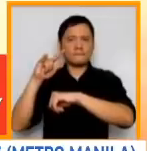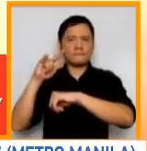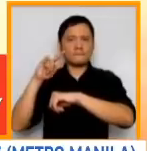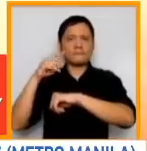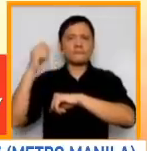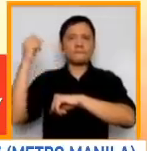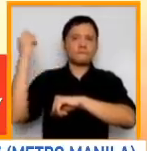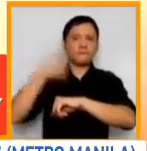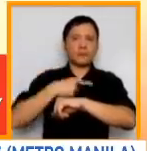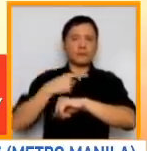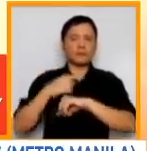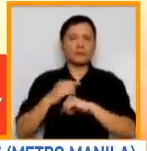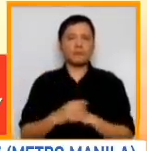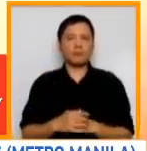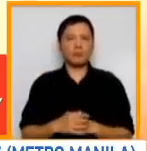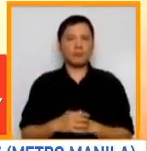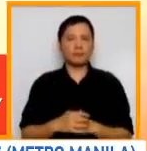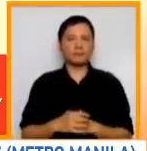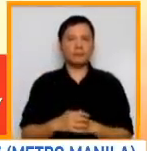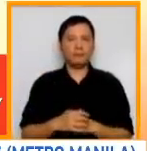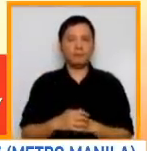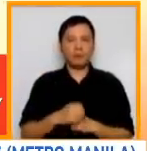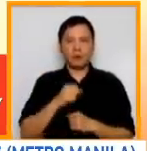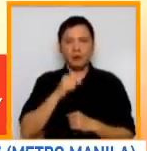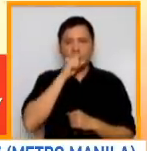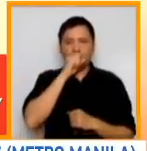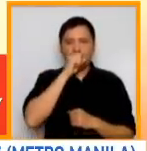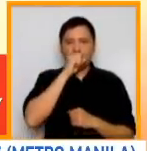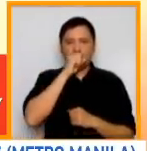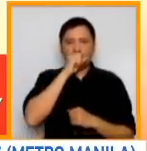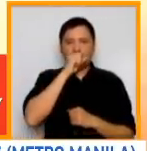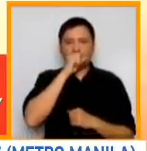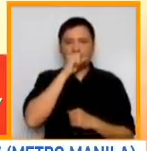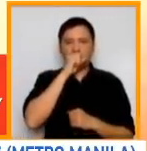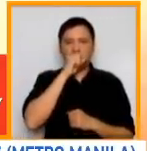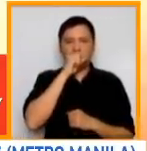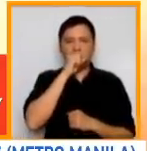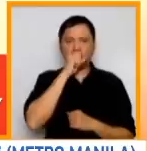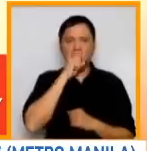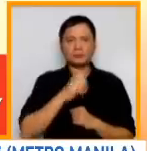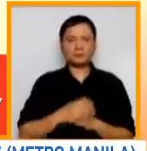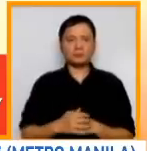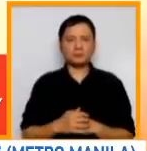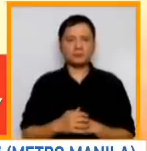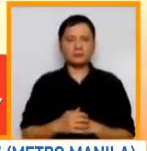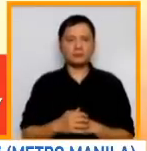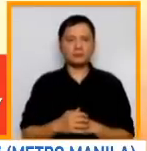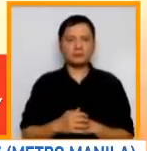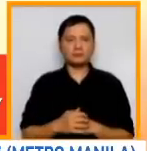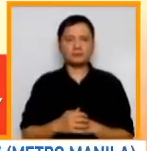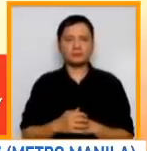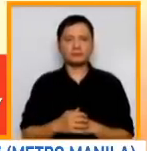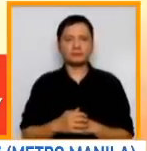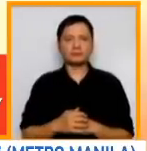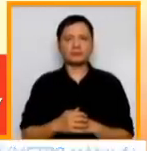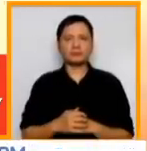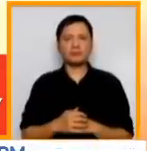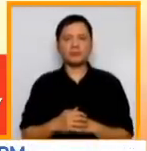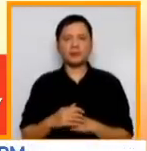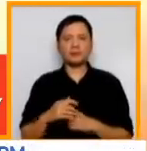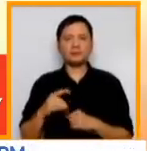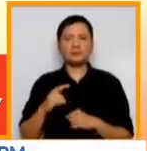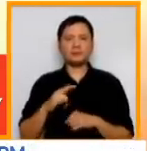maano talaga yung sinasakyan namin. So pinapalipad niya, ma'am, ulit yung C-130 na sinasakyan namin